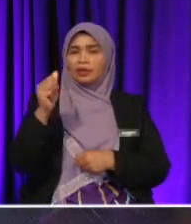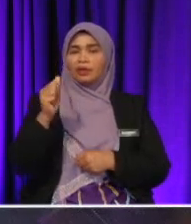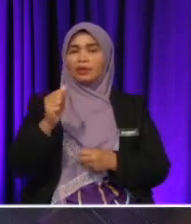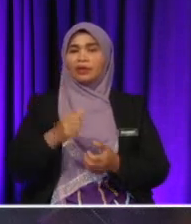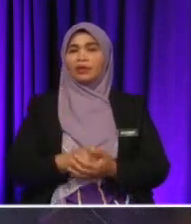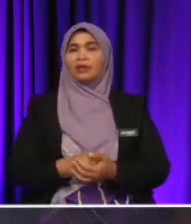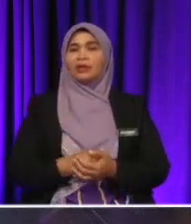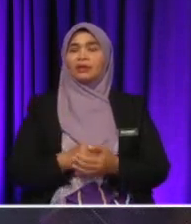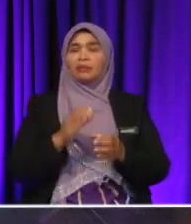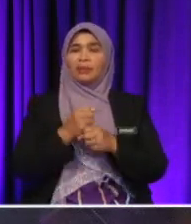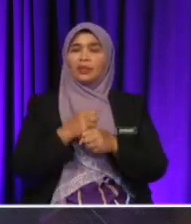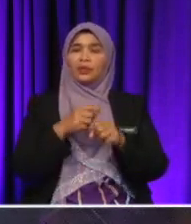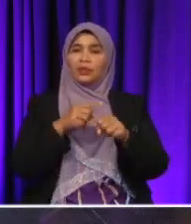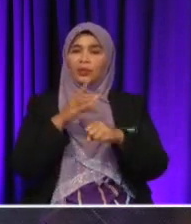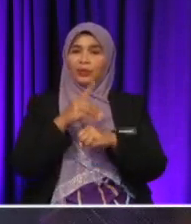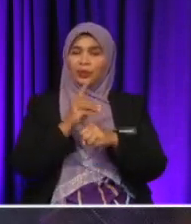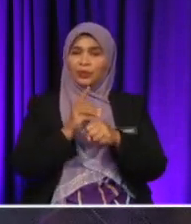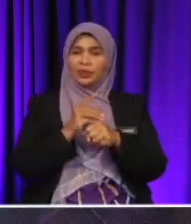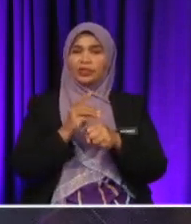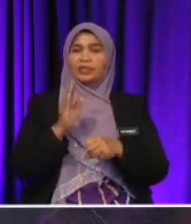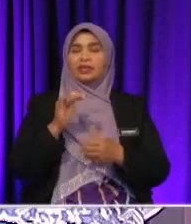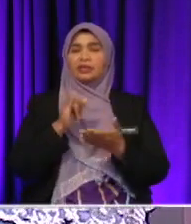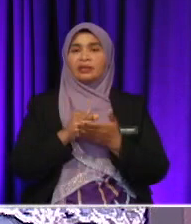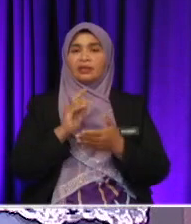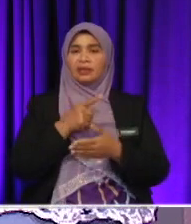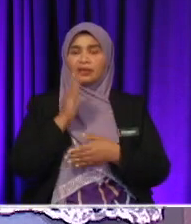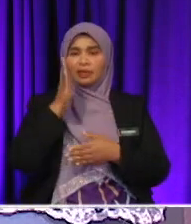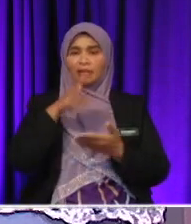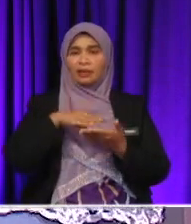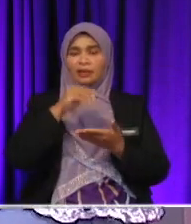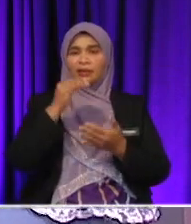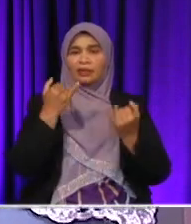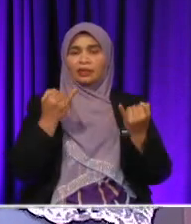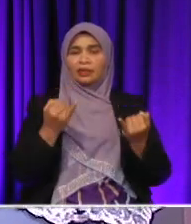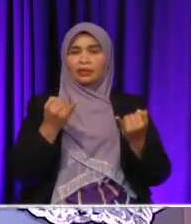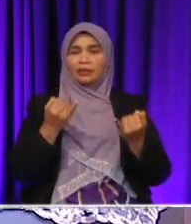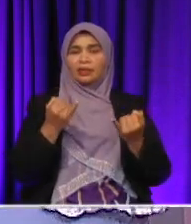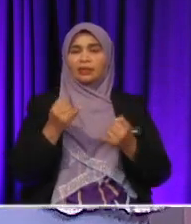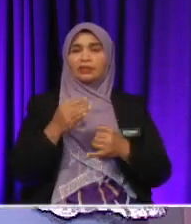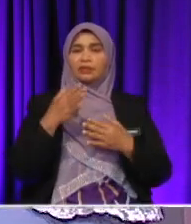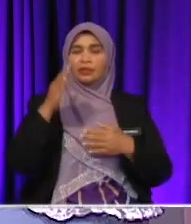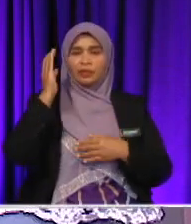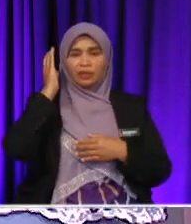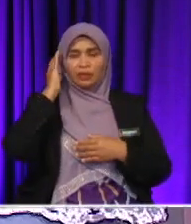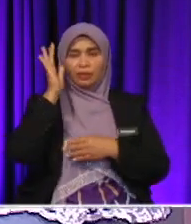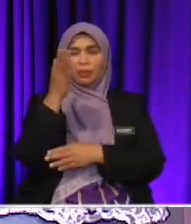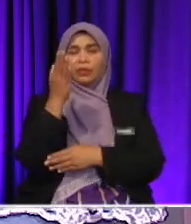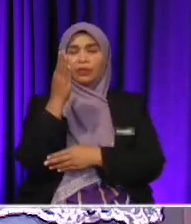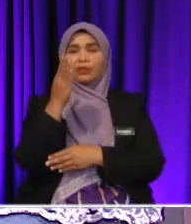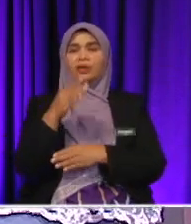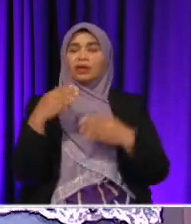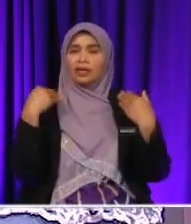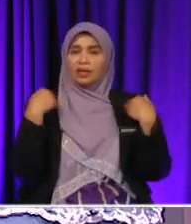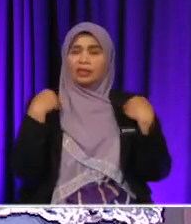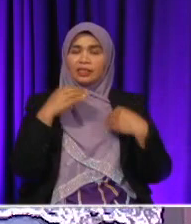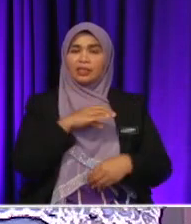duri-duri-duri yang itu yang kita akan belajar tapi sekarang ini Ivan dah tahu pokok-pokok mempunyai